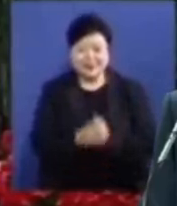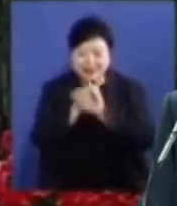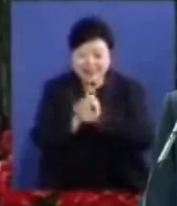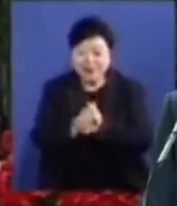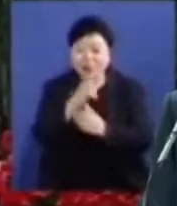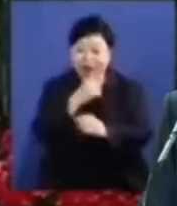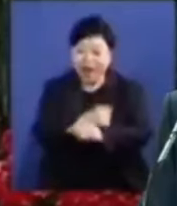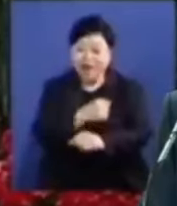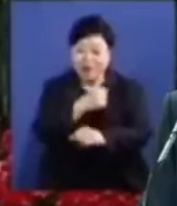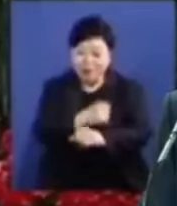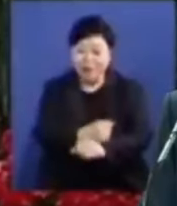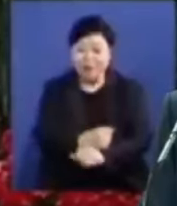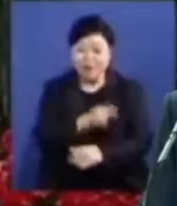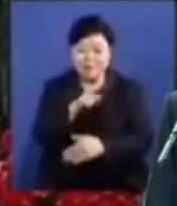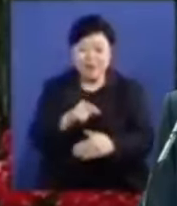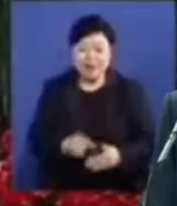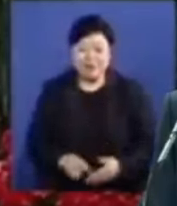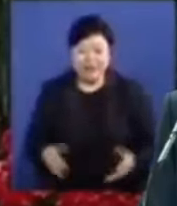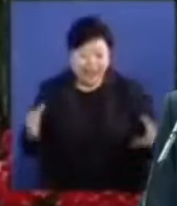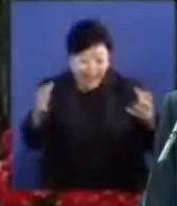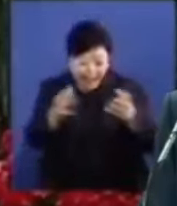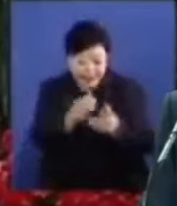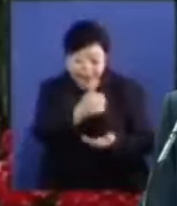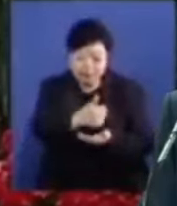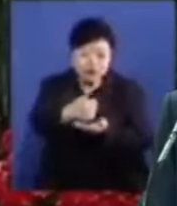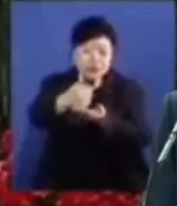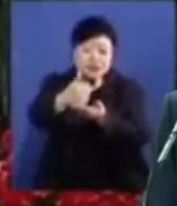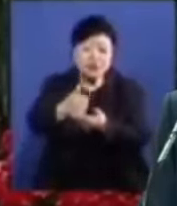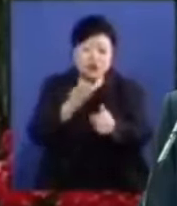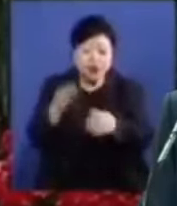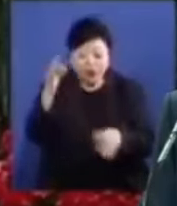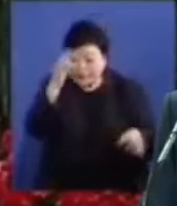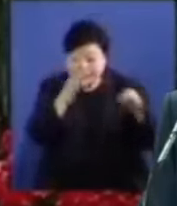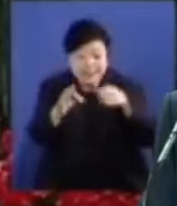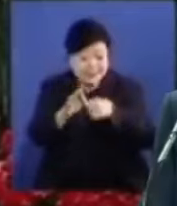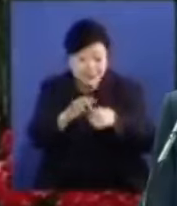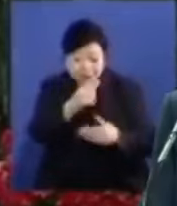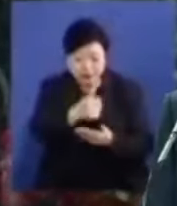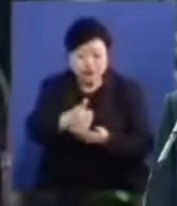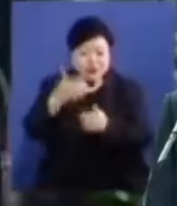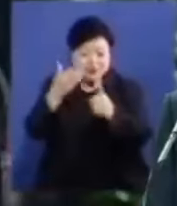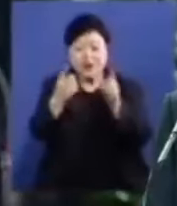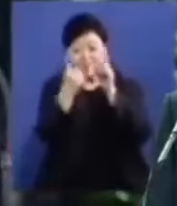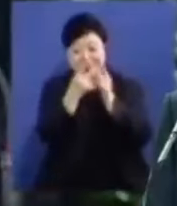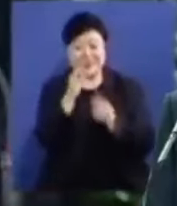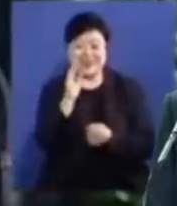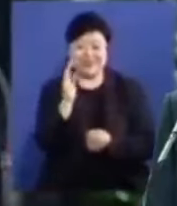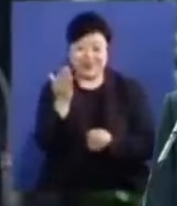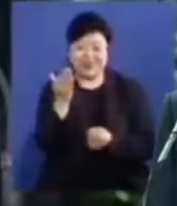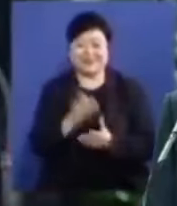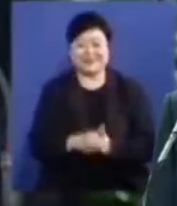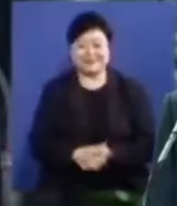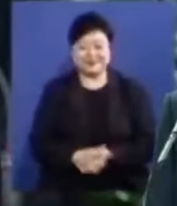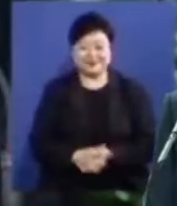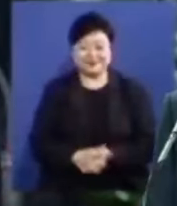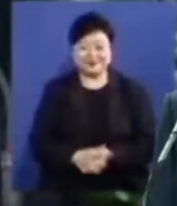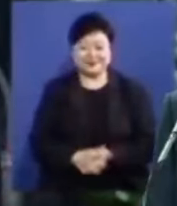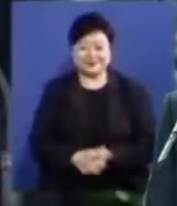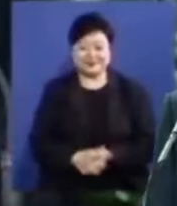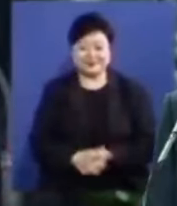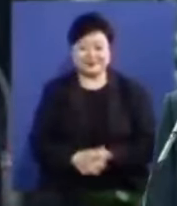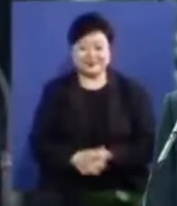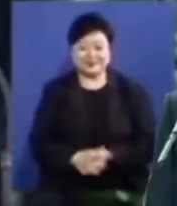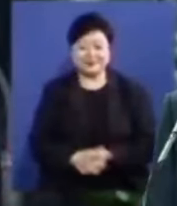기도하고 마음을 다해서 주님을 구하고 찾으면 주님을 만나게 될 것이라고 말한 것입니다.